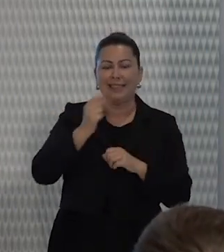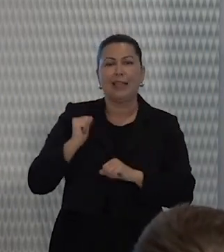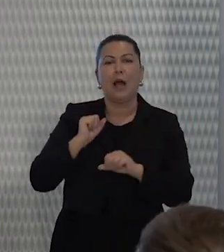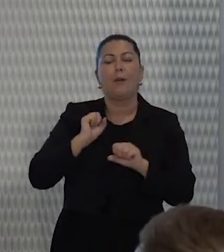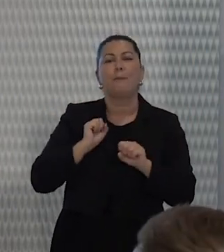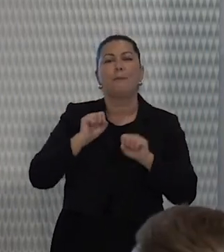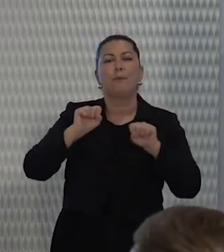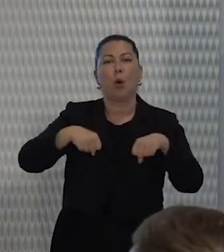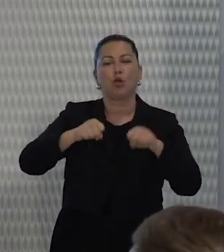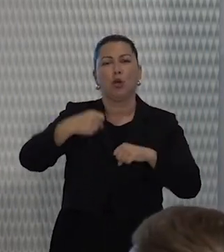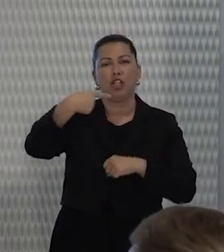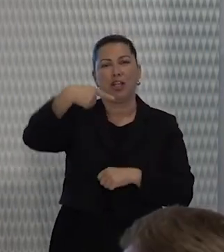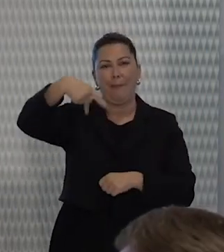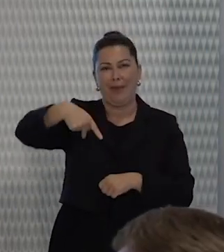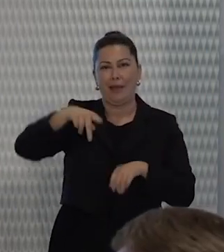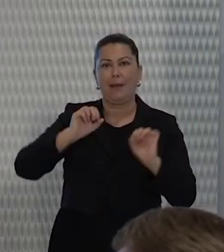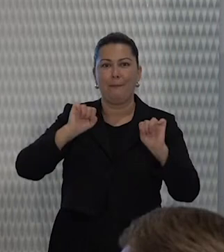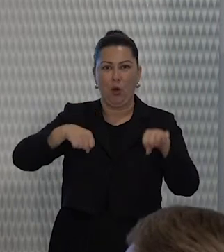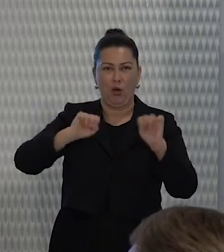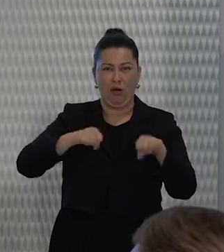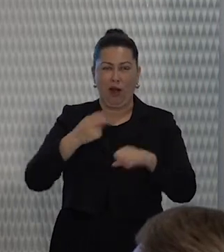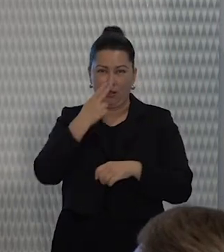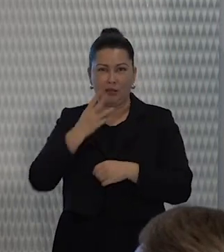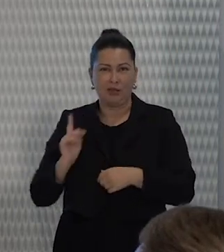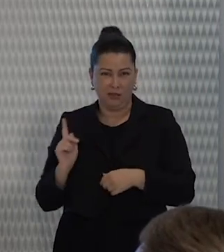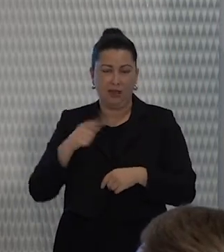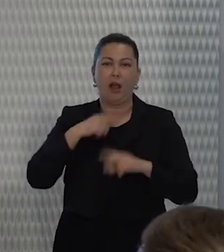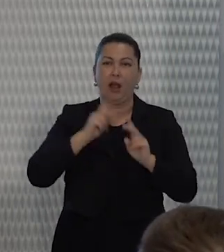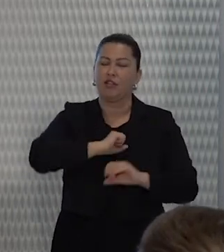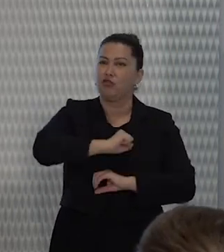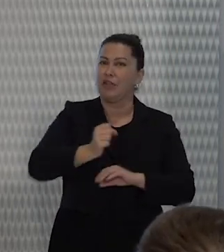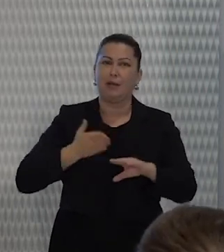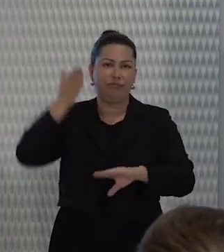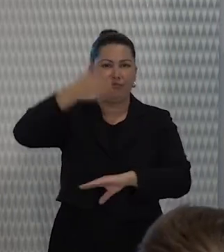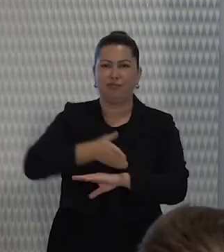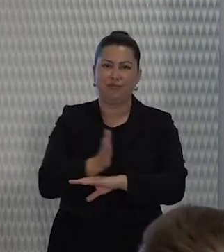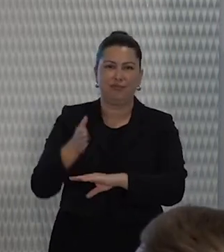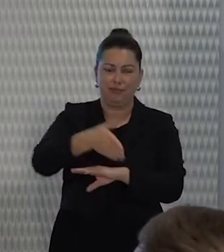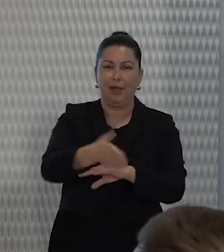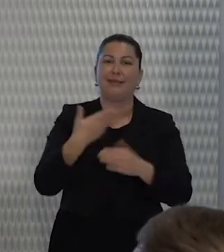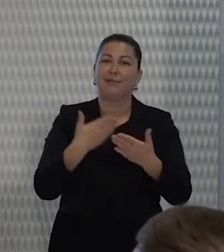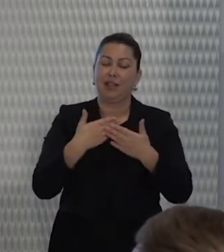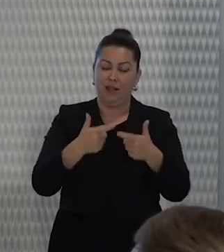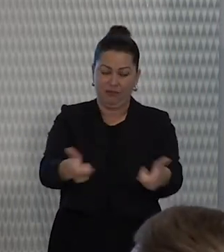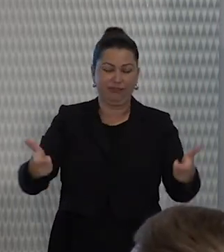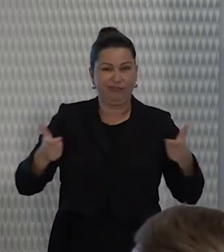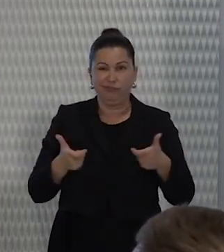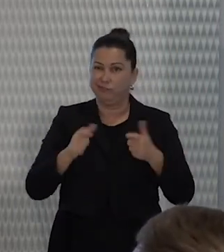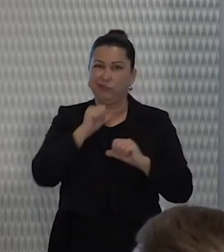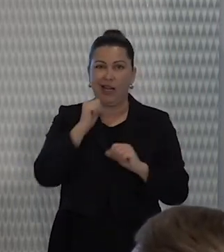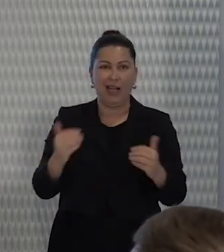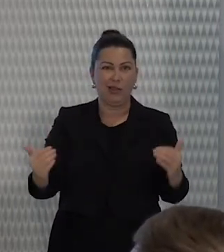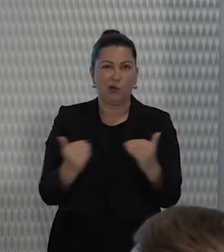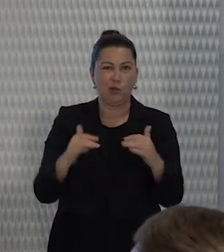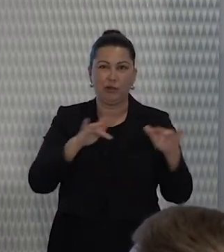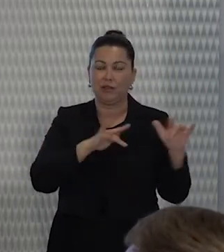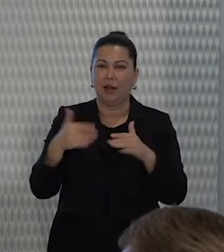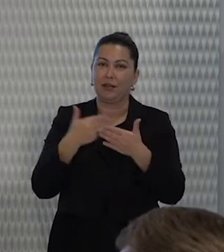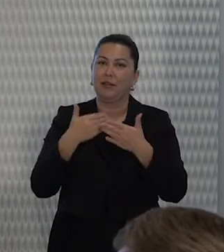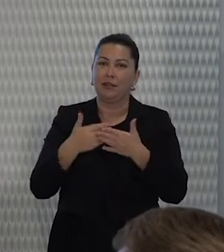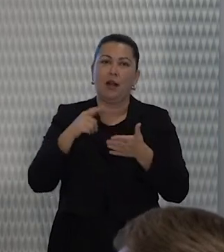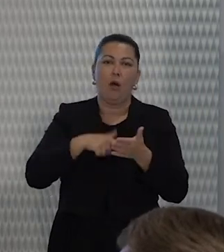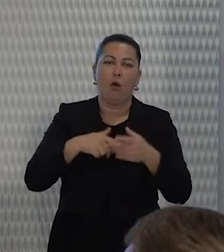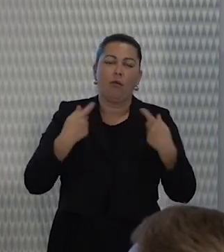MotoGP-Motorrad, mit dem kann man sich sehr schnell bewegen und leider ist da rundherum kein Schutz und sehr häufig passieren